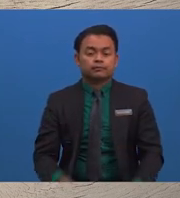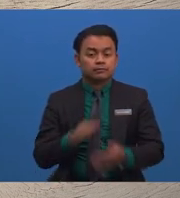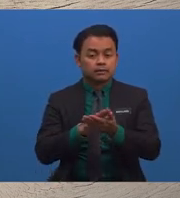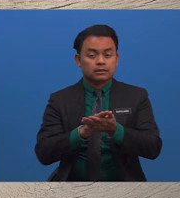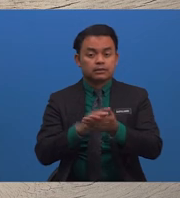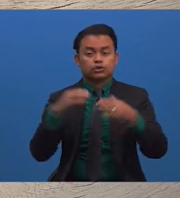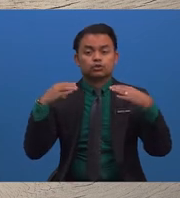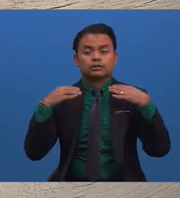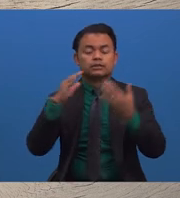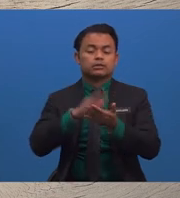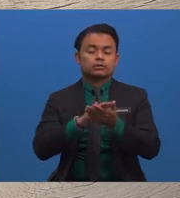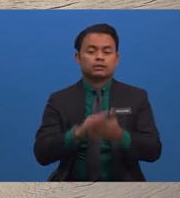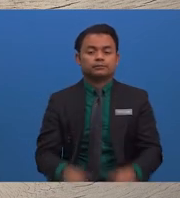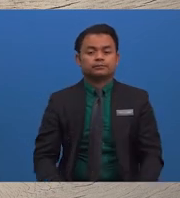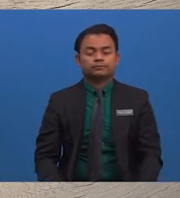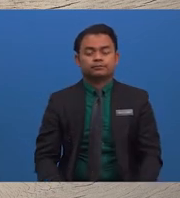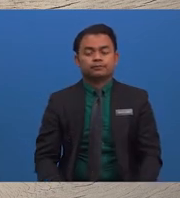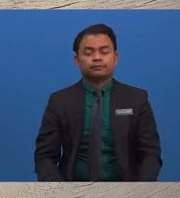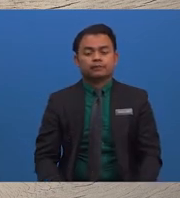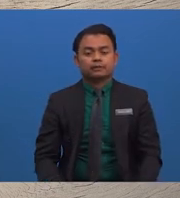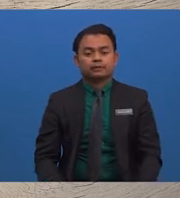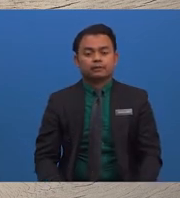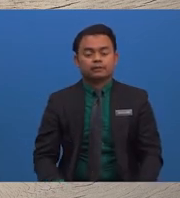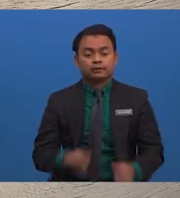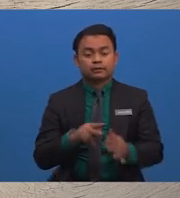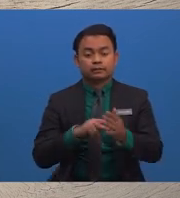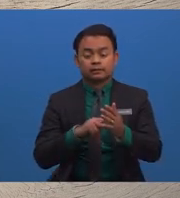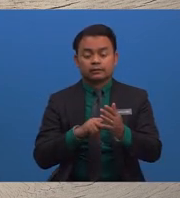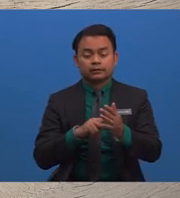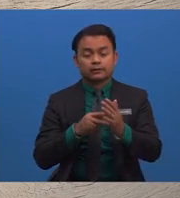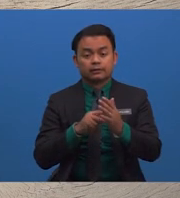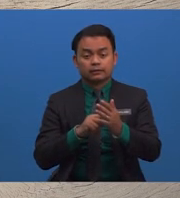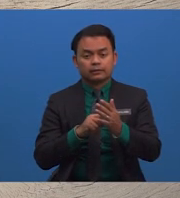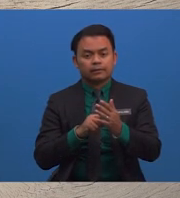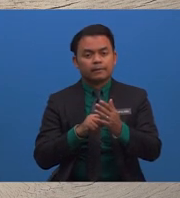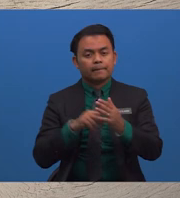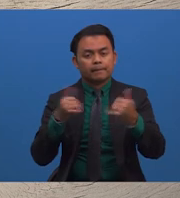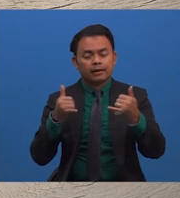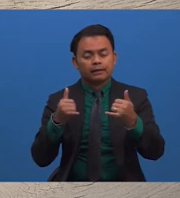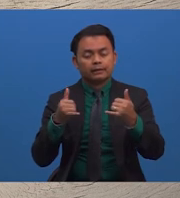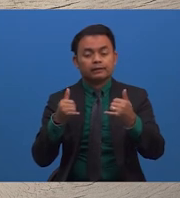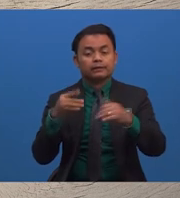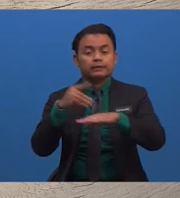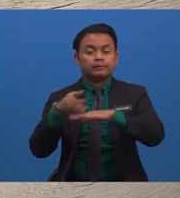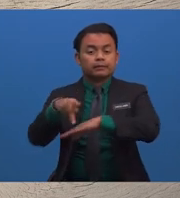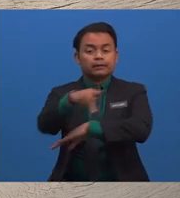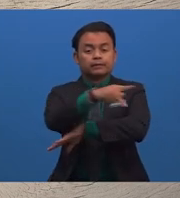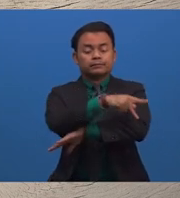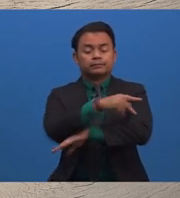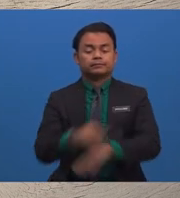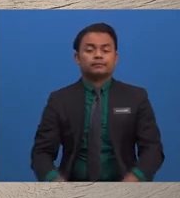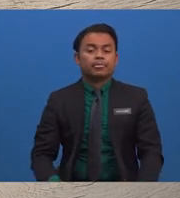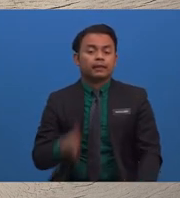kalanya mereka bermain badminton di padang. Ikuti perbualan mereka. Kiong telah bertanya